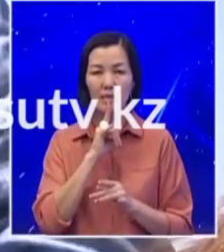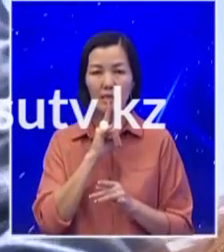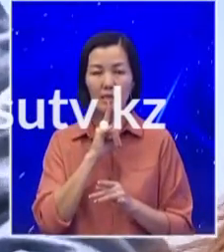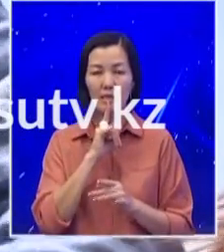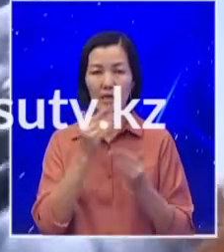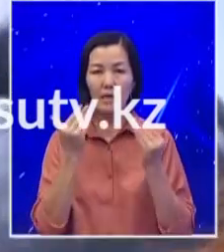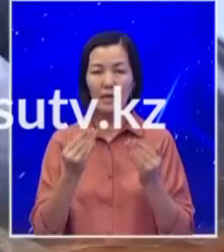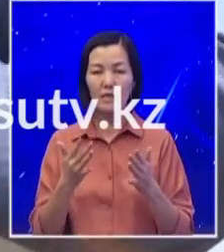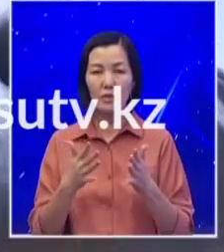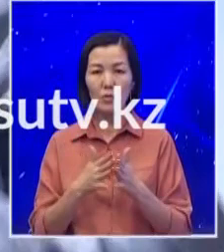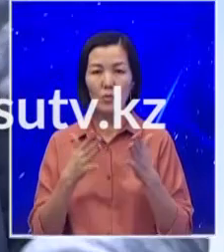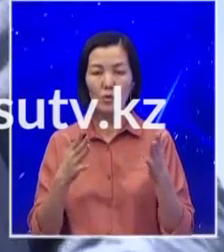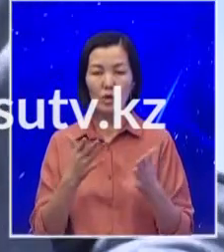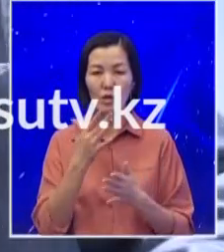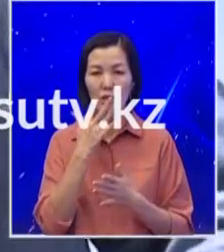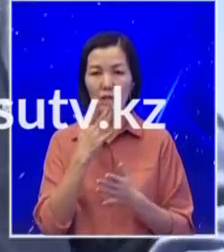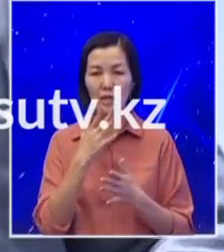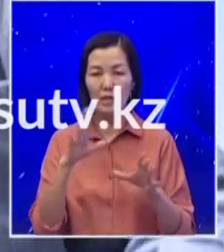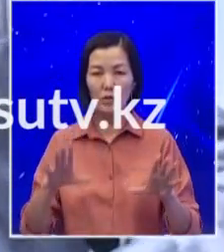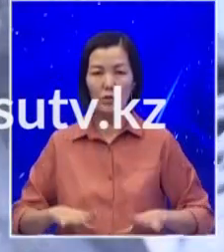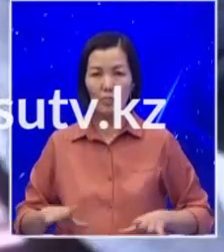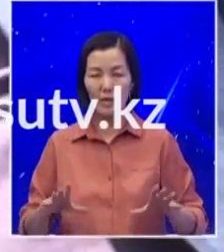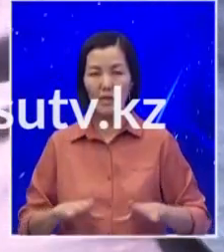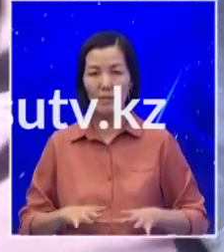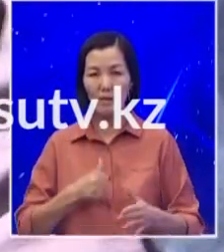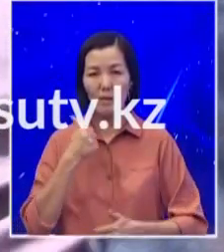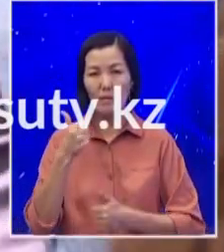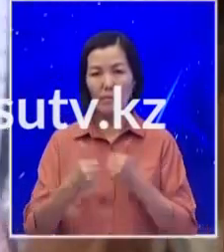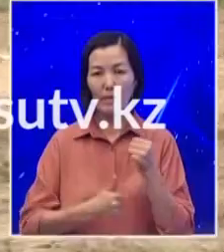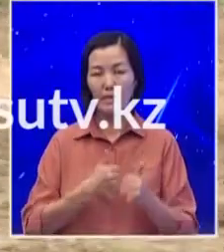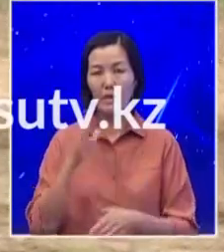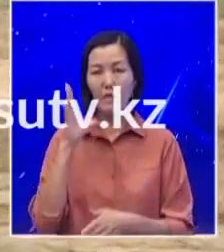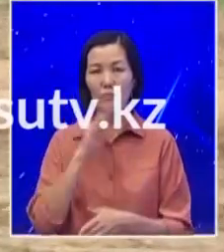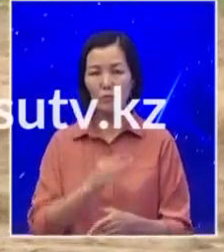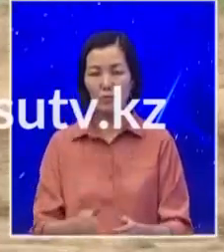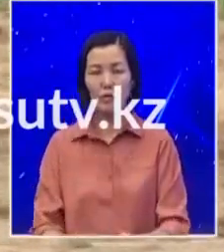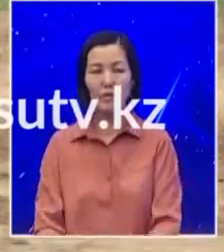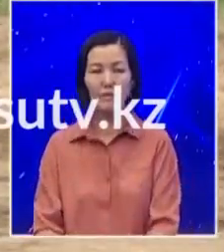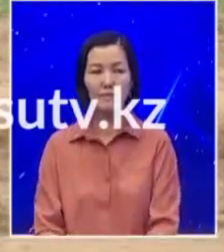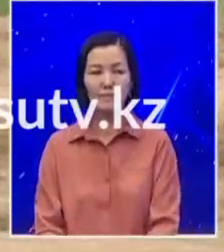қазір үлкен шетелден келген тұлпарлармен бәсекеге түсетіндей қабілетіміз бар.